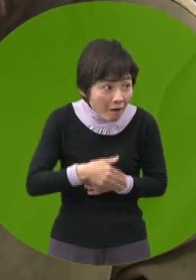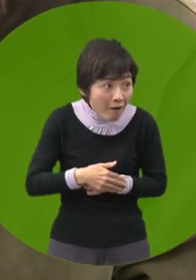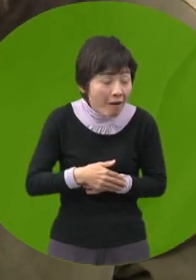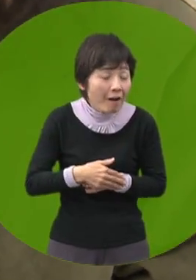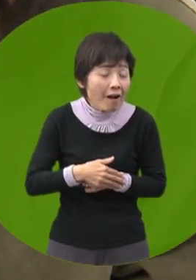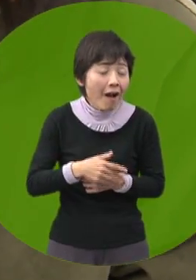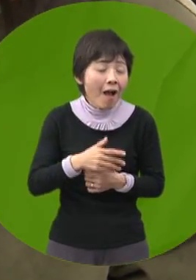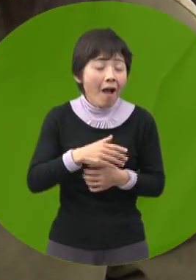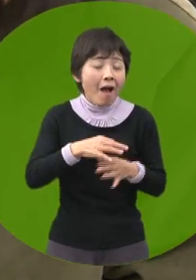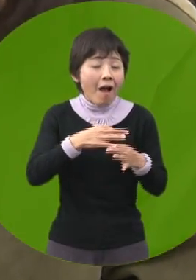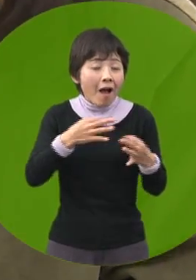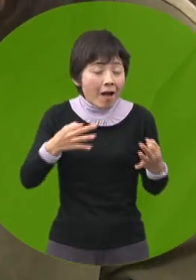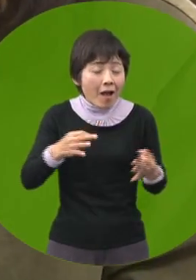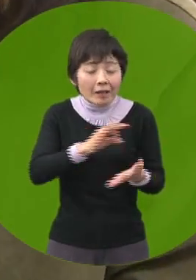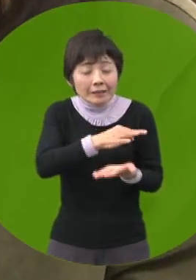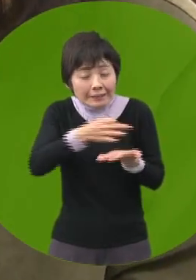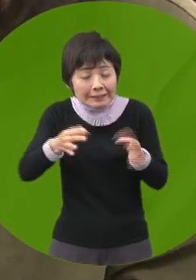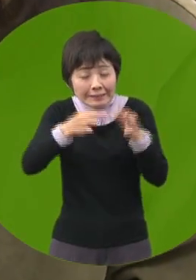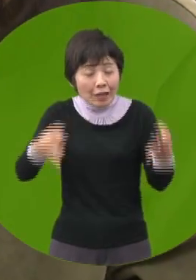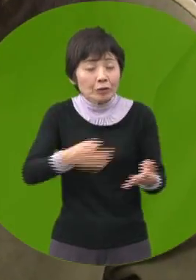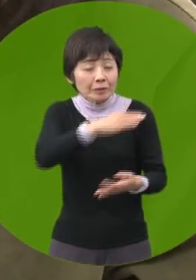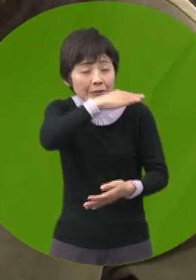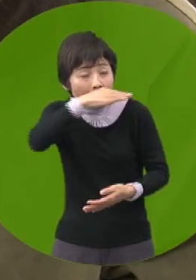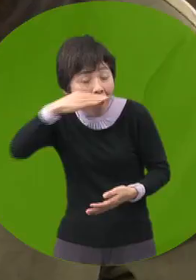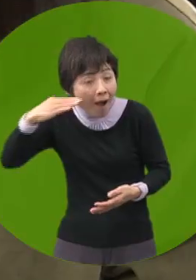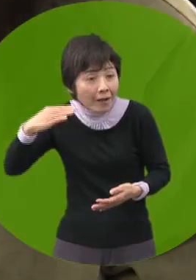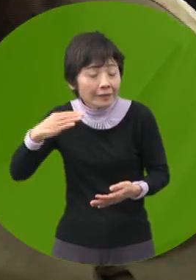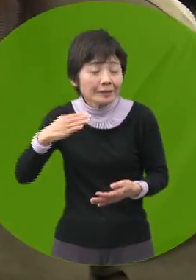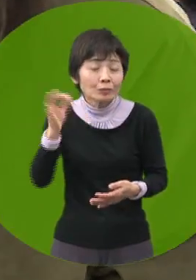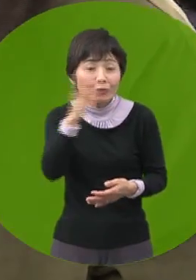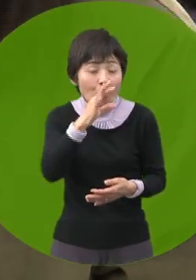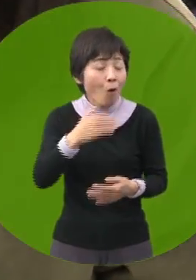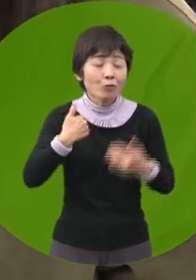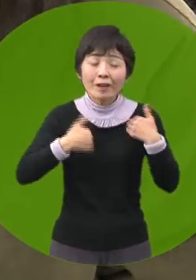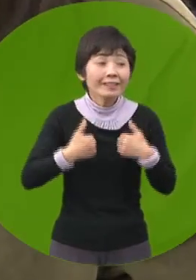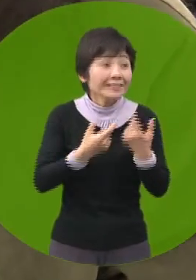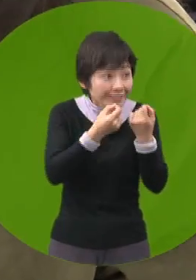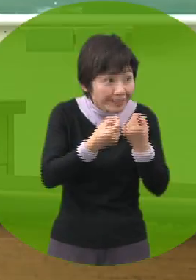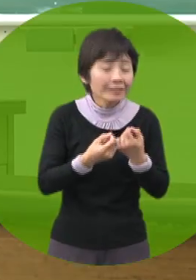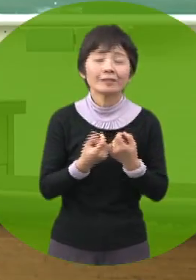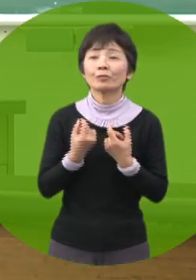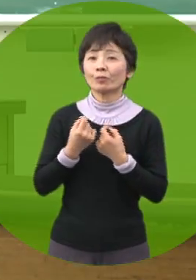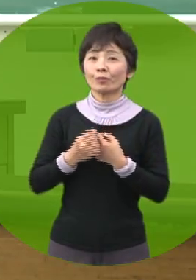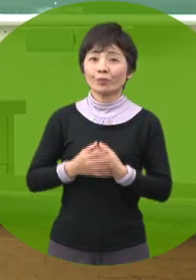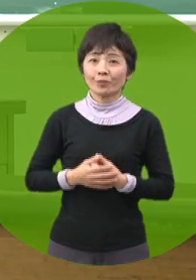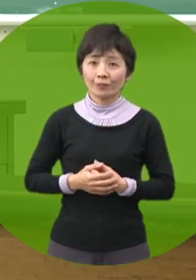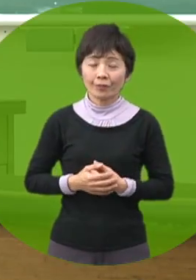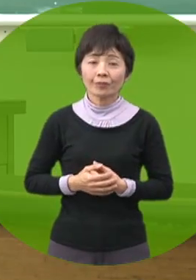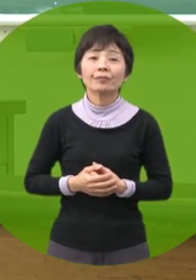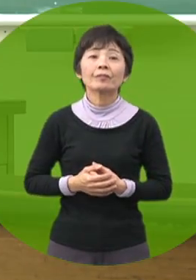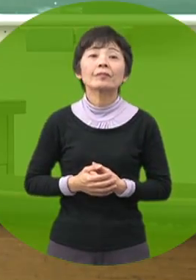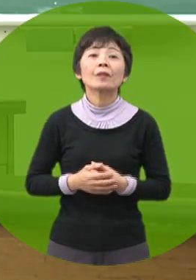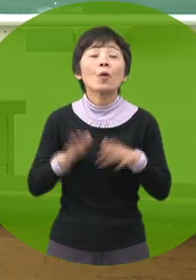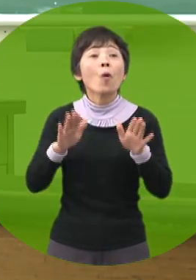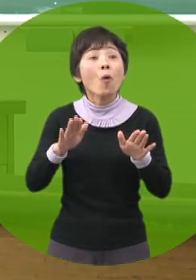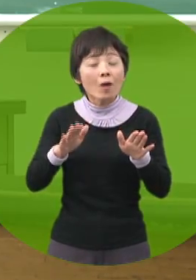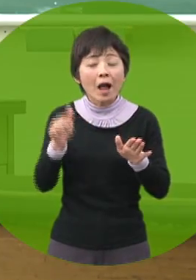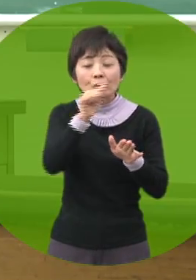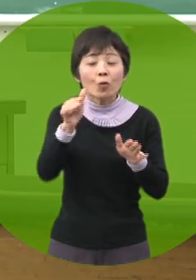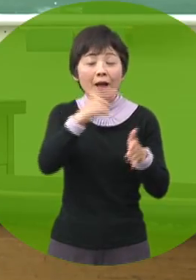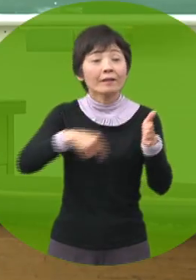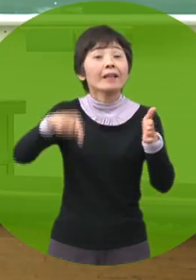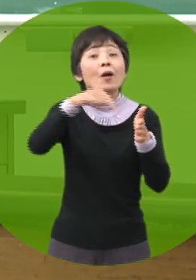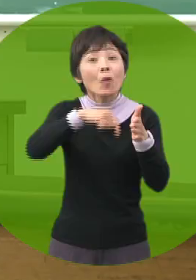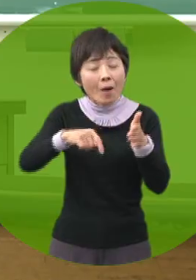設備が整っていて無料だったら本当に嬉しいですね。 はい、 というわけで今回ご紹介